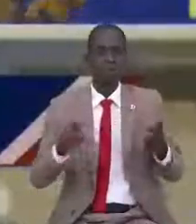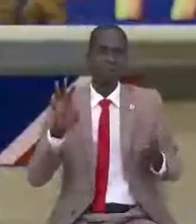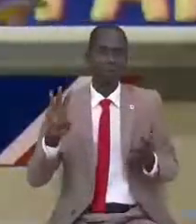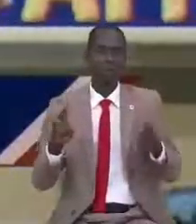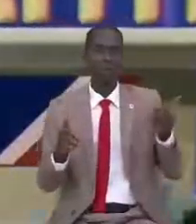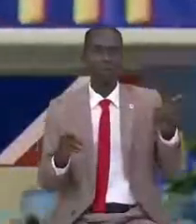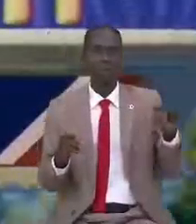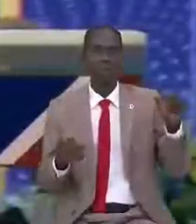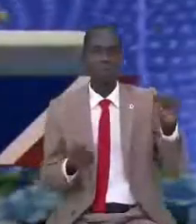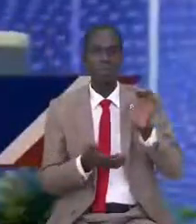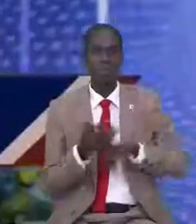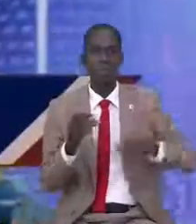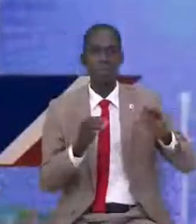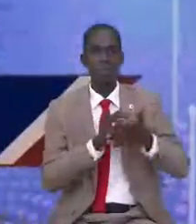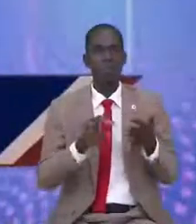4.